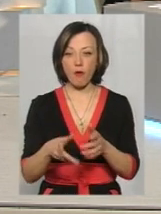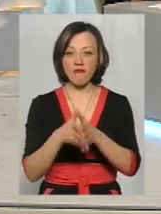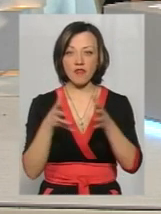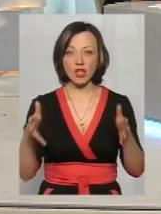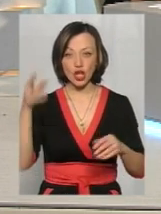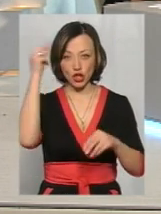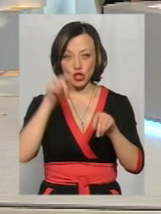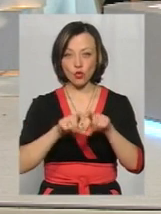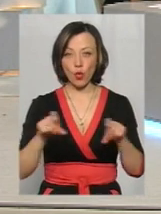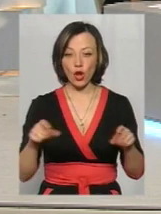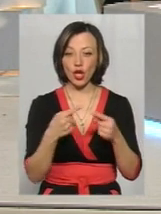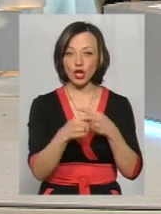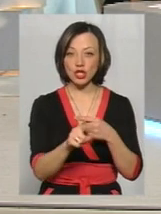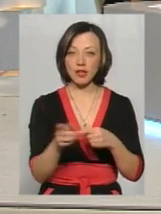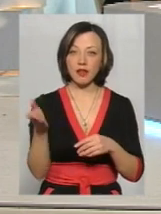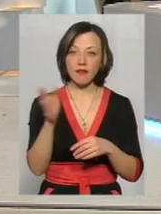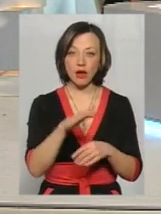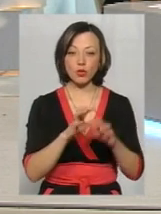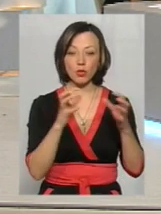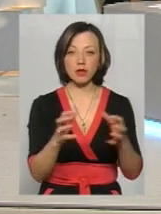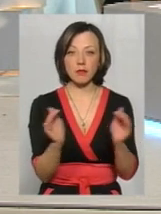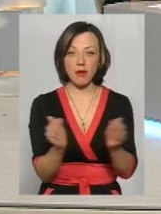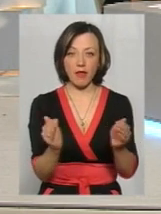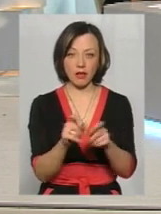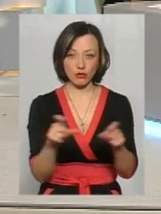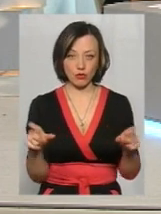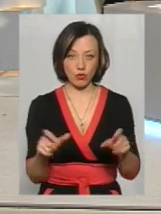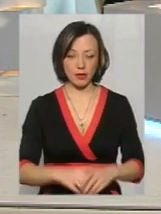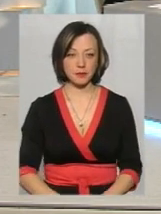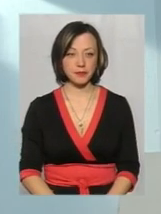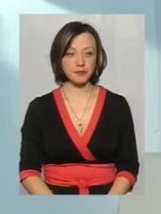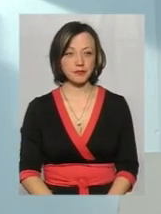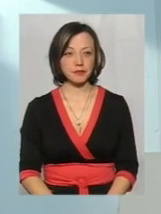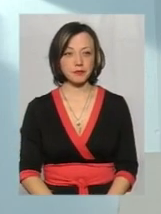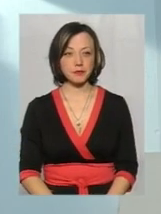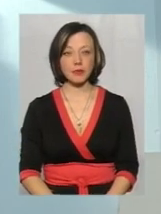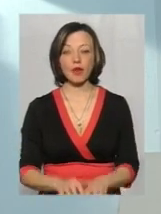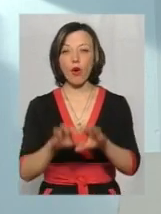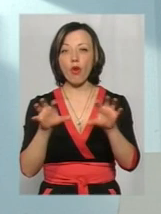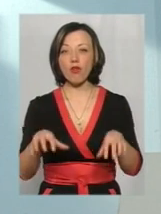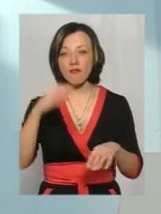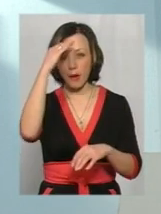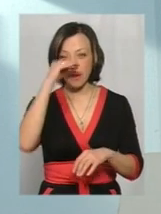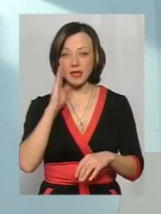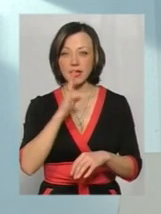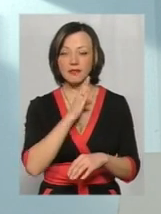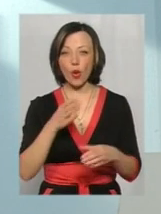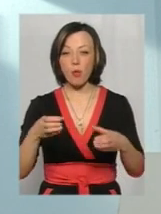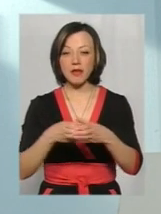школі, а інших ми давайте будемо утримувати у маленькій школі. Скажіть, голова батьківського комітету цієї